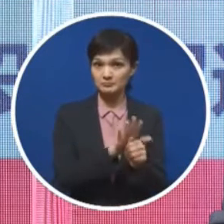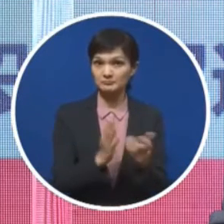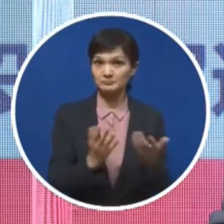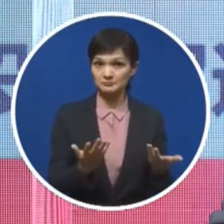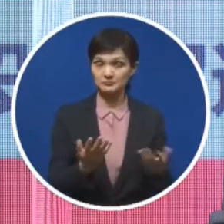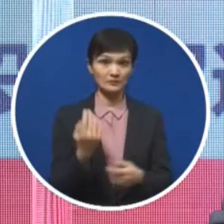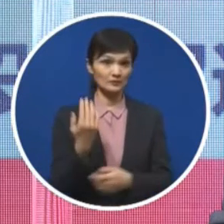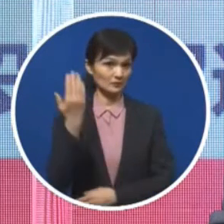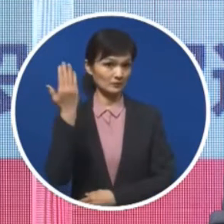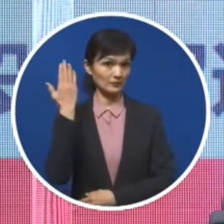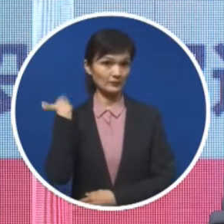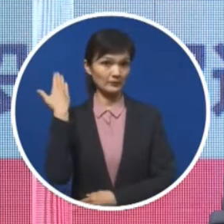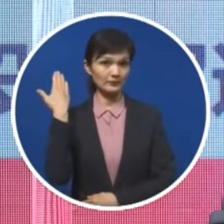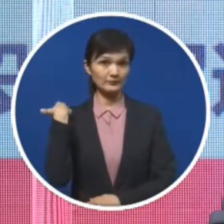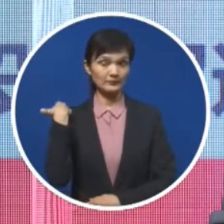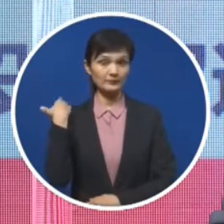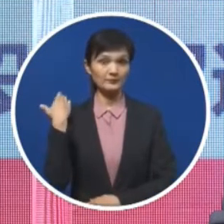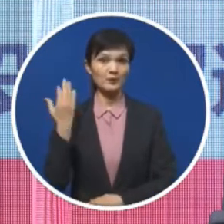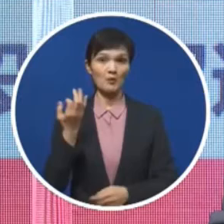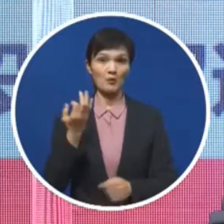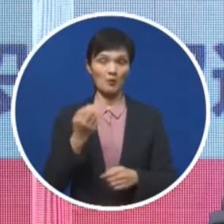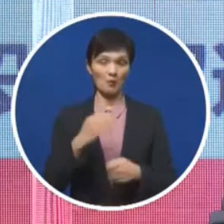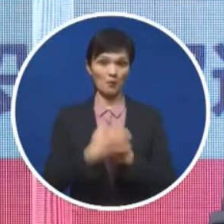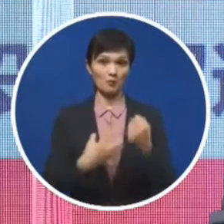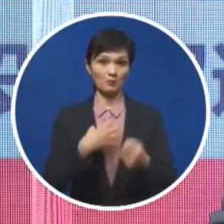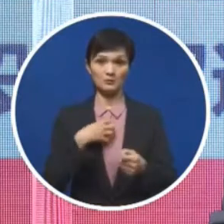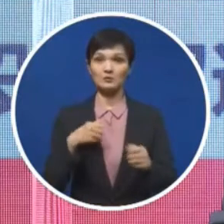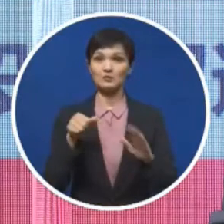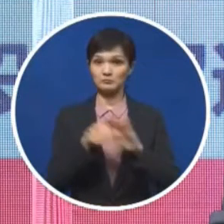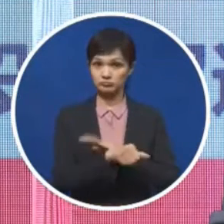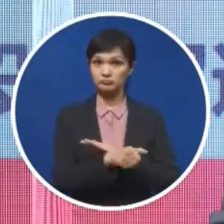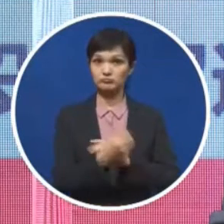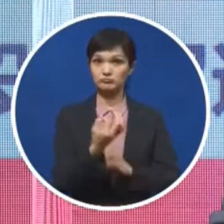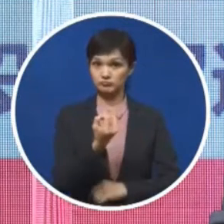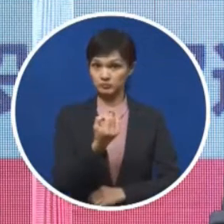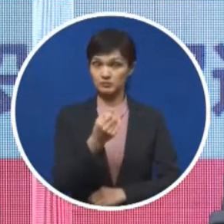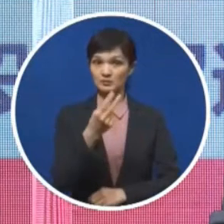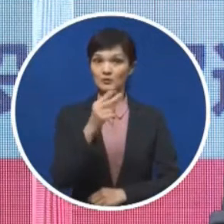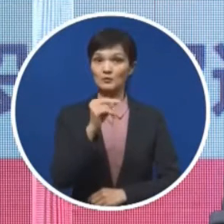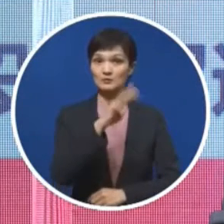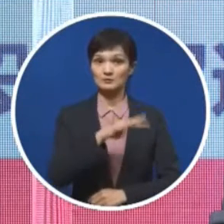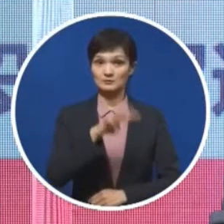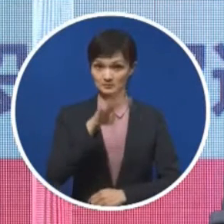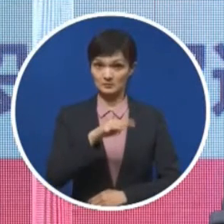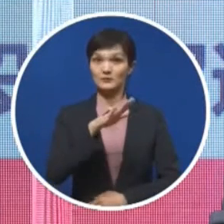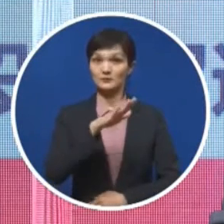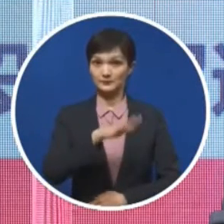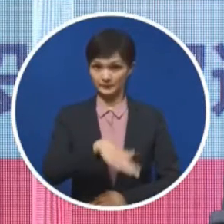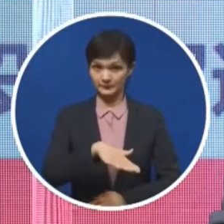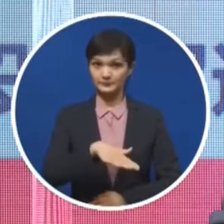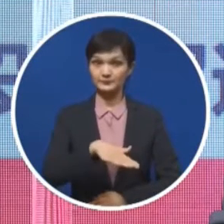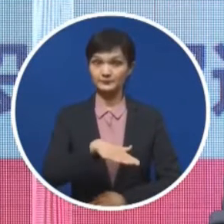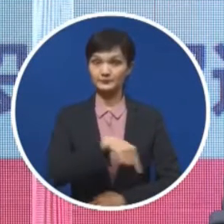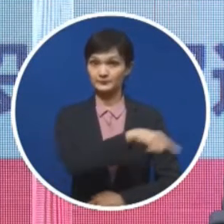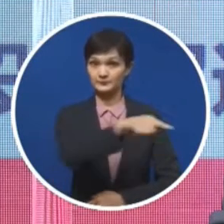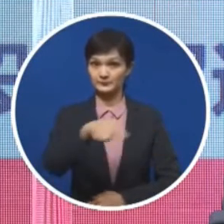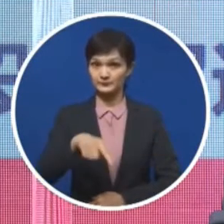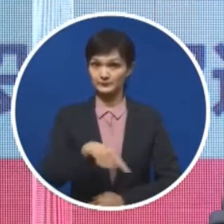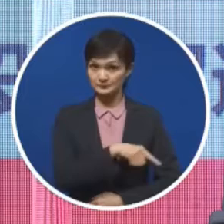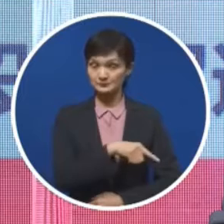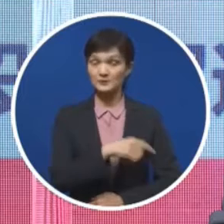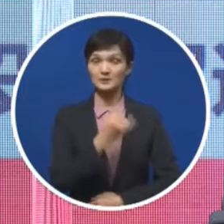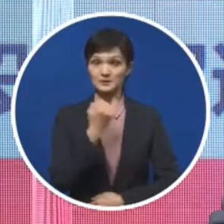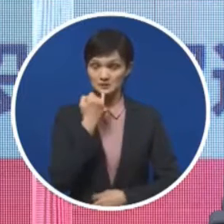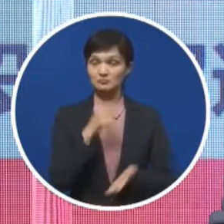去只有投保金额在24,000元以下的民众